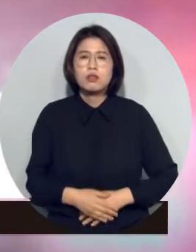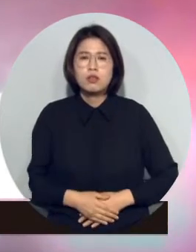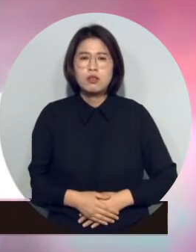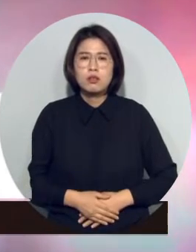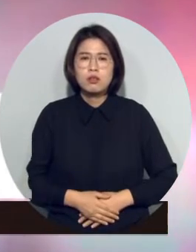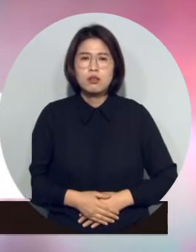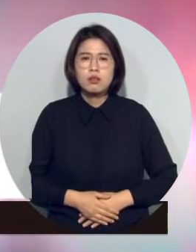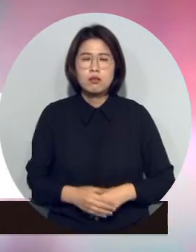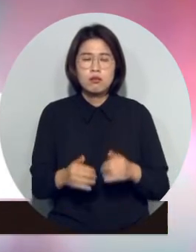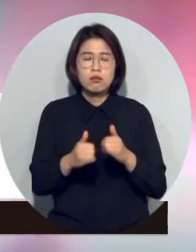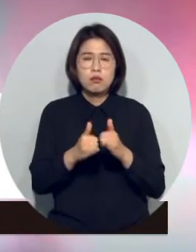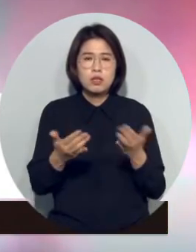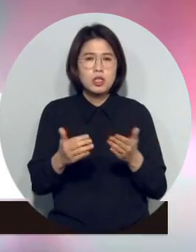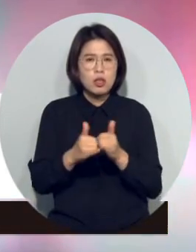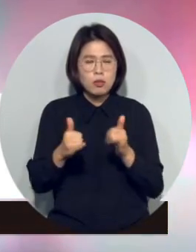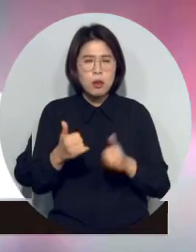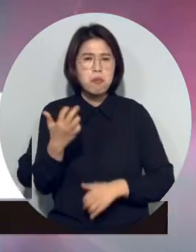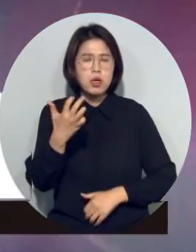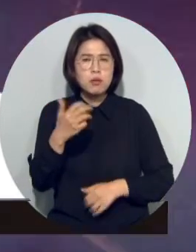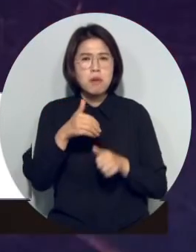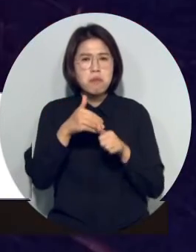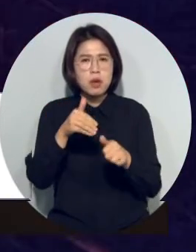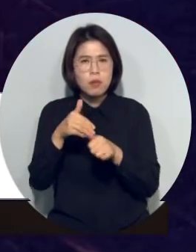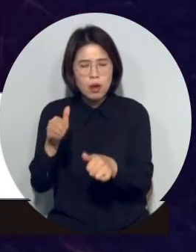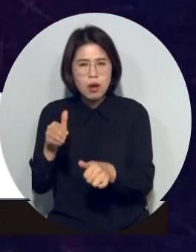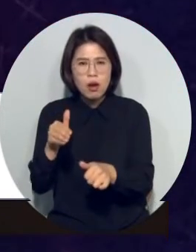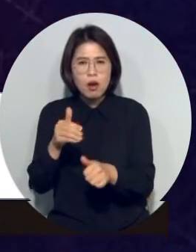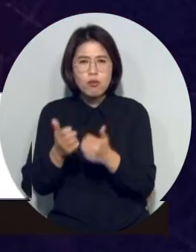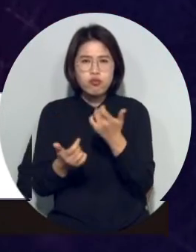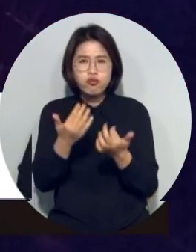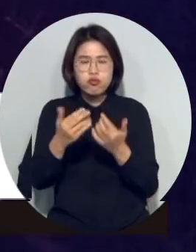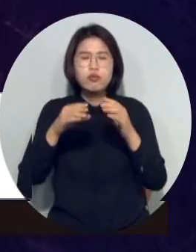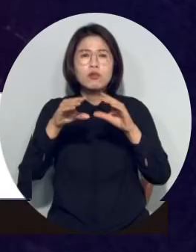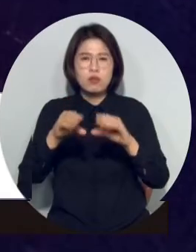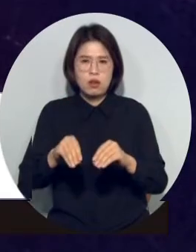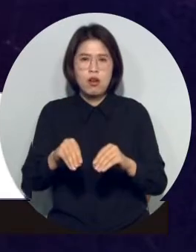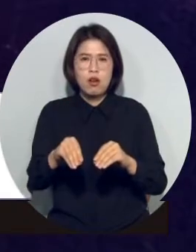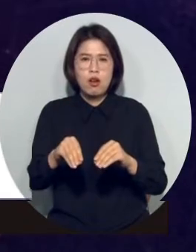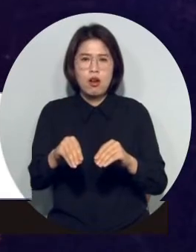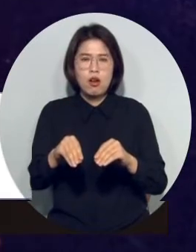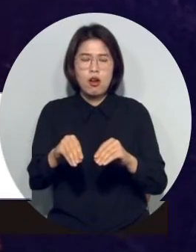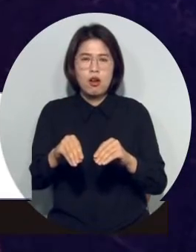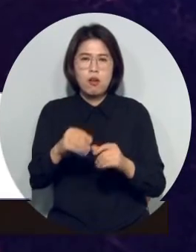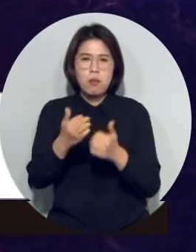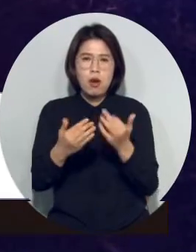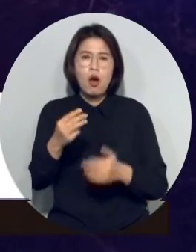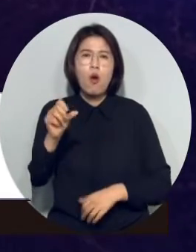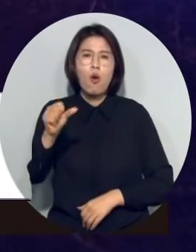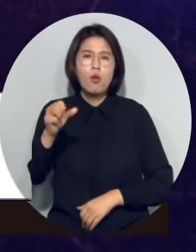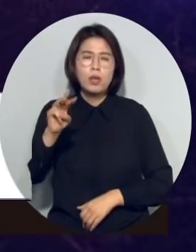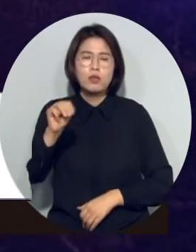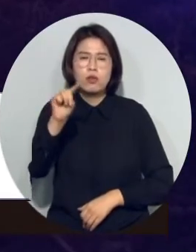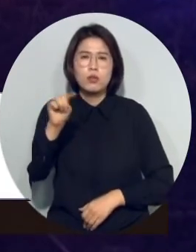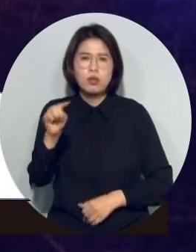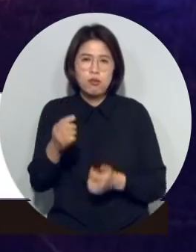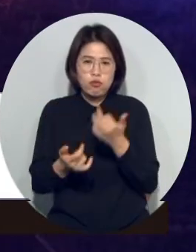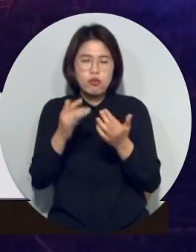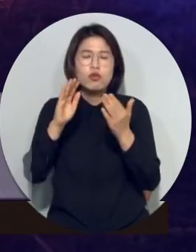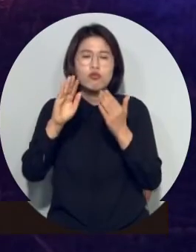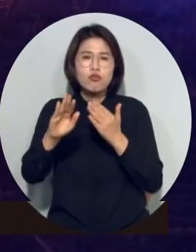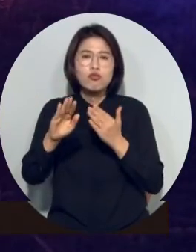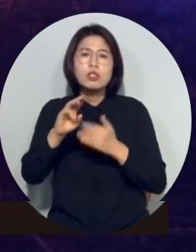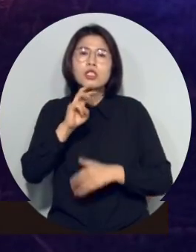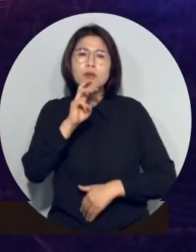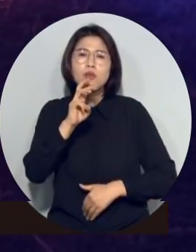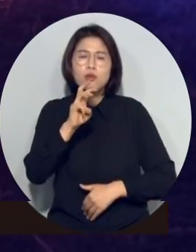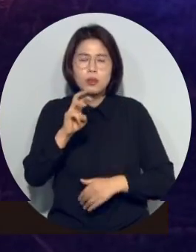소방 과 산림 당국은 인력 80여 명을 투입해 진화에 나섰고 부른 임야 5백 제곱미터 가량을 태운 뒤 30여